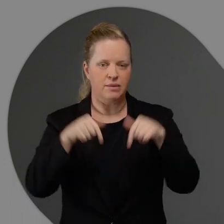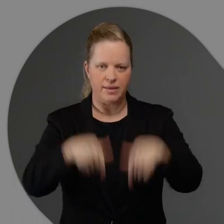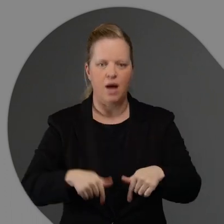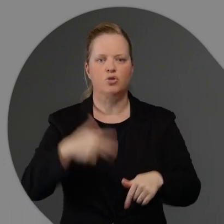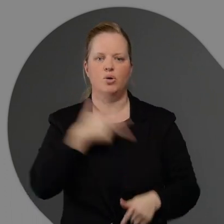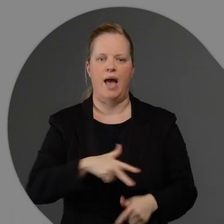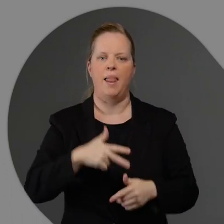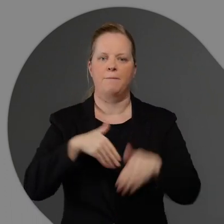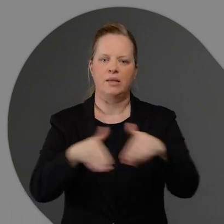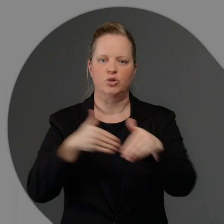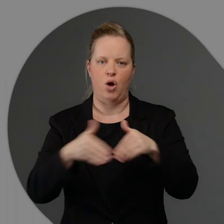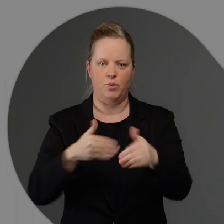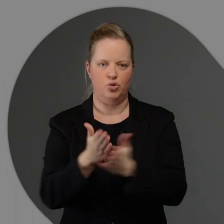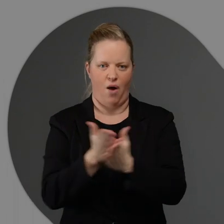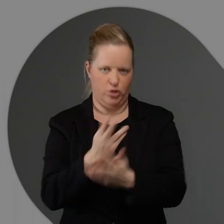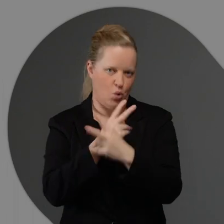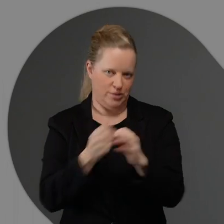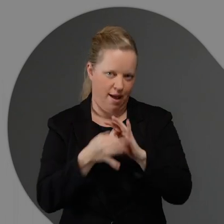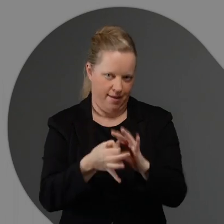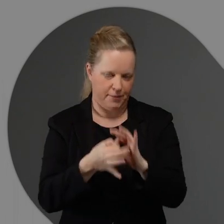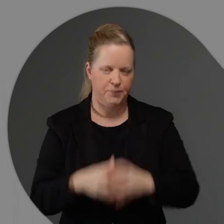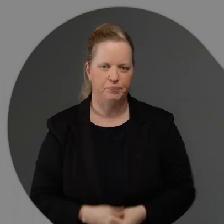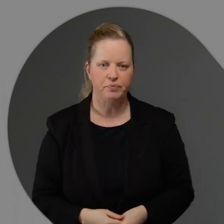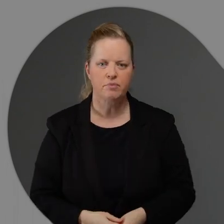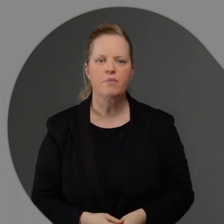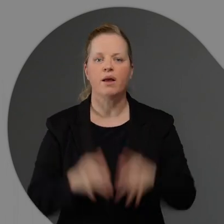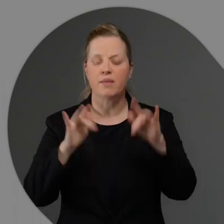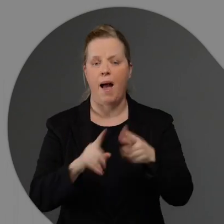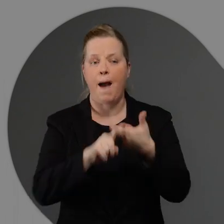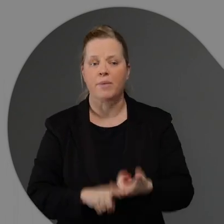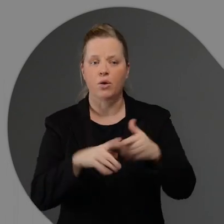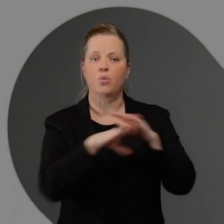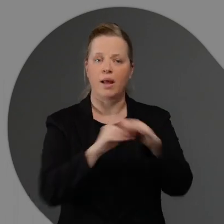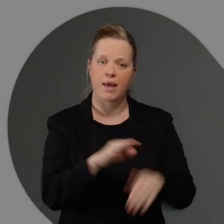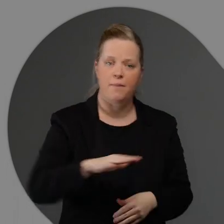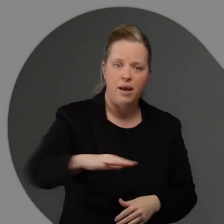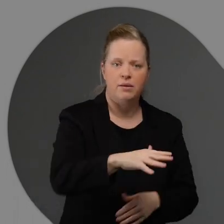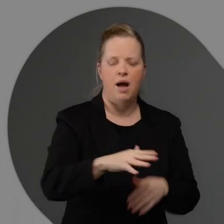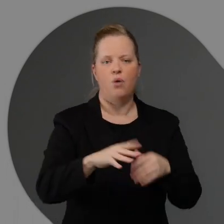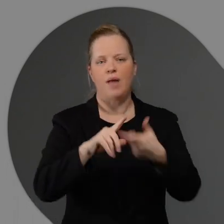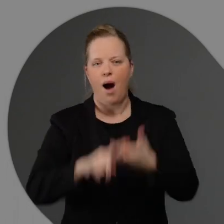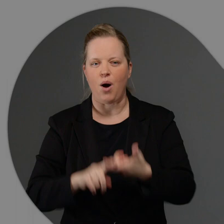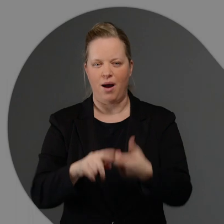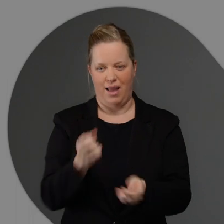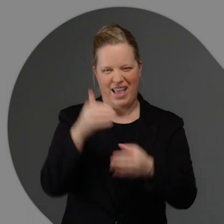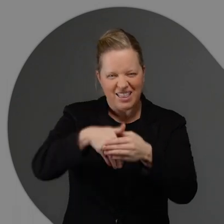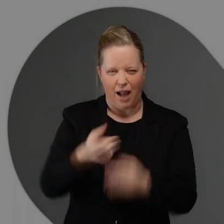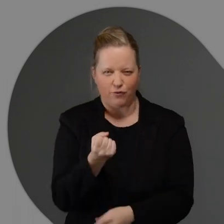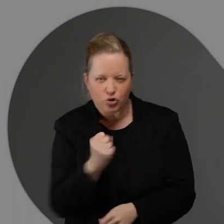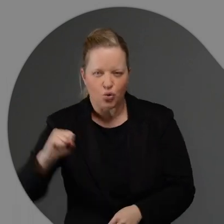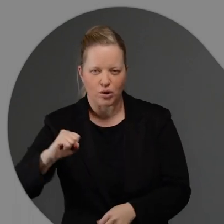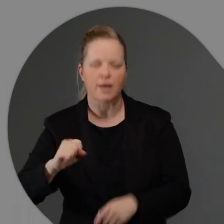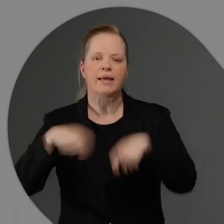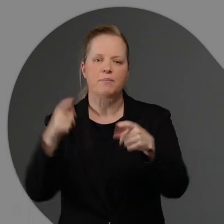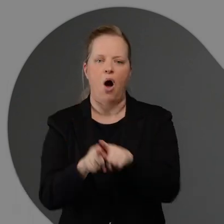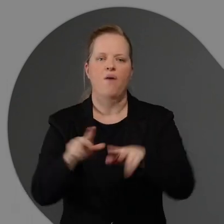wird in Österreich das Sozialministerium Service sein. Es kann, abhängig von der Größe des Unternehmens und von der Art des